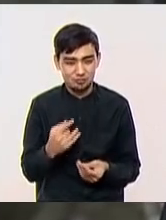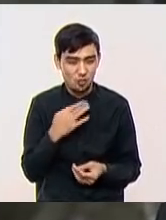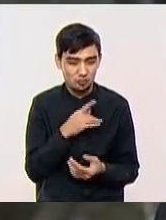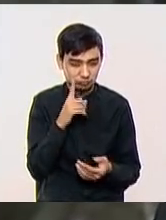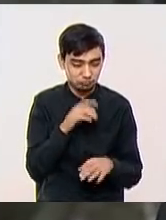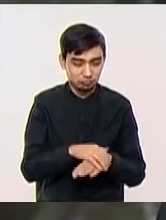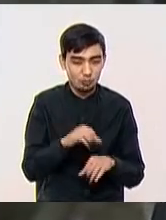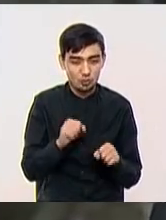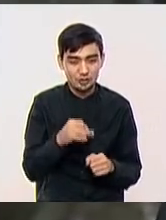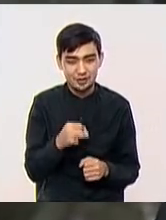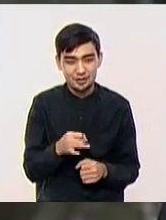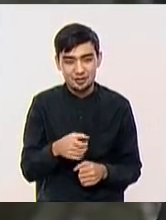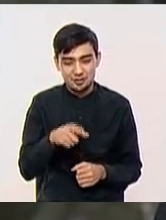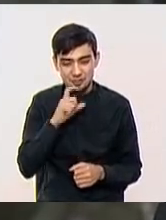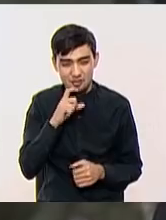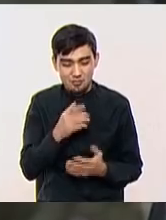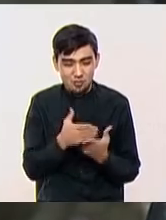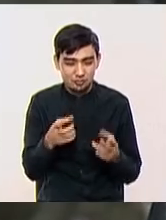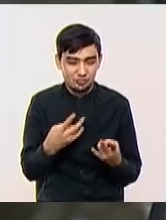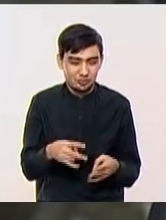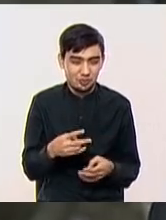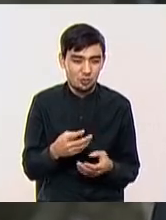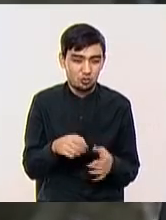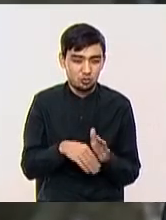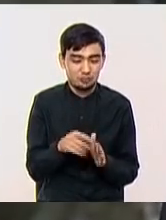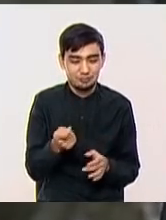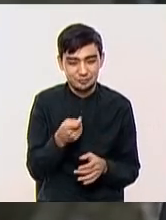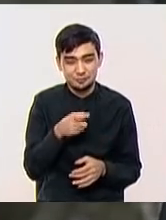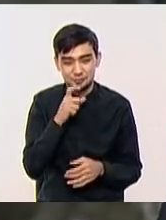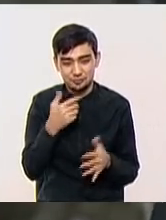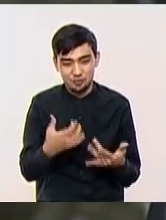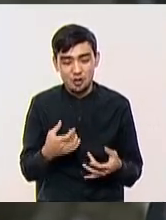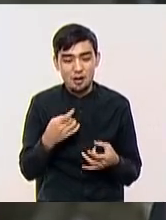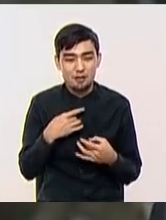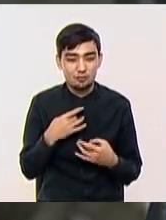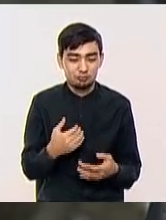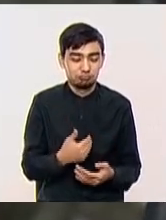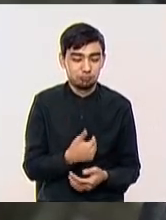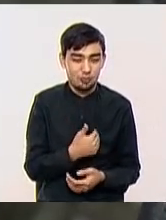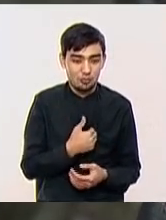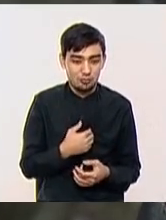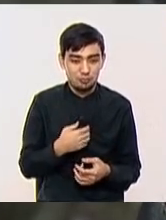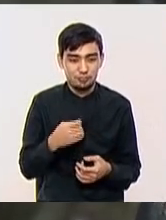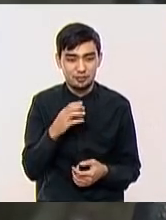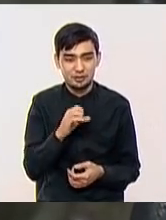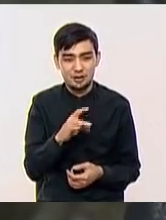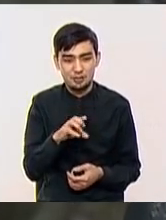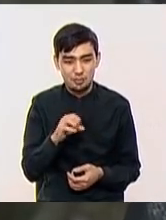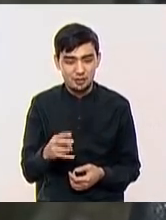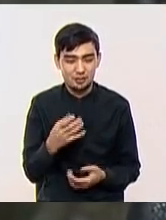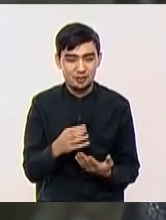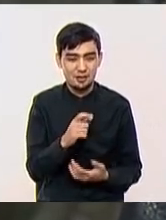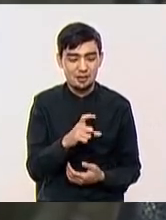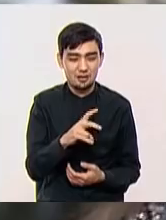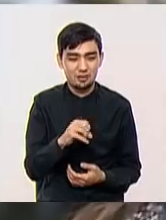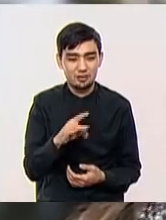кездеседі. Мерекелік кеште ішімдікті аз мөлшерде қолдануға кеңес берем. Дегенмен жақсылап тойлағыңыз келсе, энтерсорбент, сорбент секілді дәрілерді